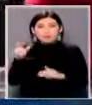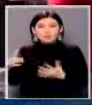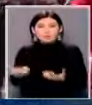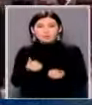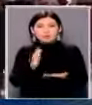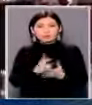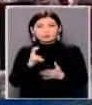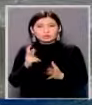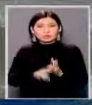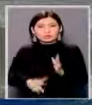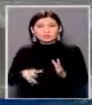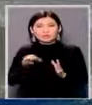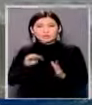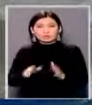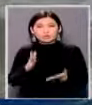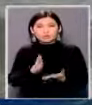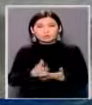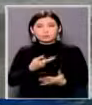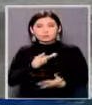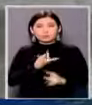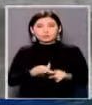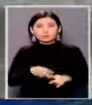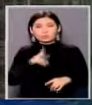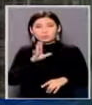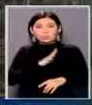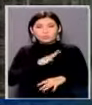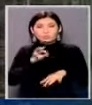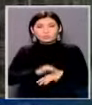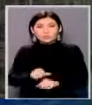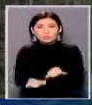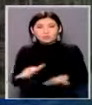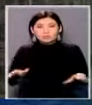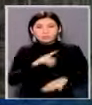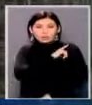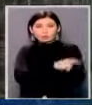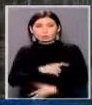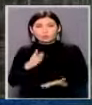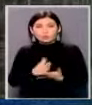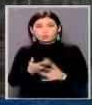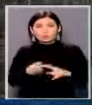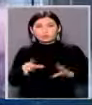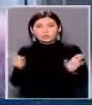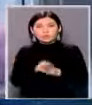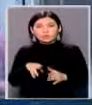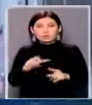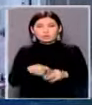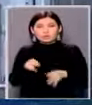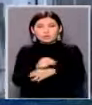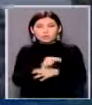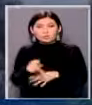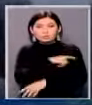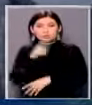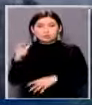табылып, 280 мыңға таяуы жан тәсілім еткен. Пандемияның қайта күшейгені сонша, Сан-Паулу госпитальдерінің